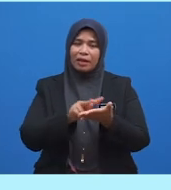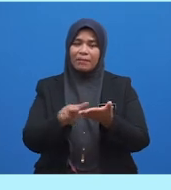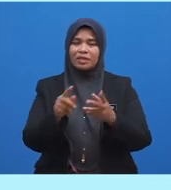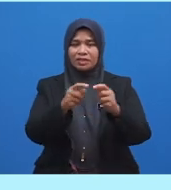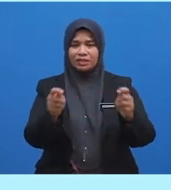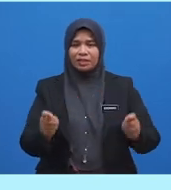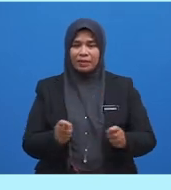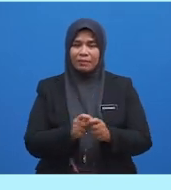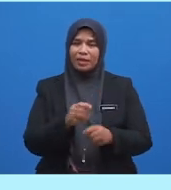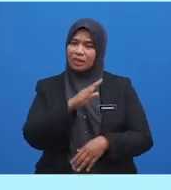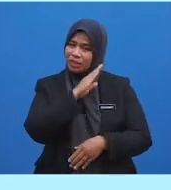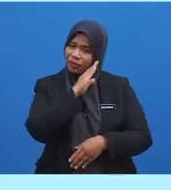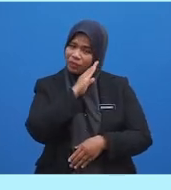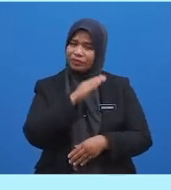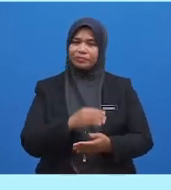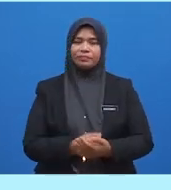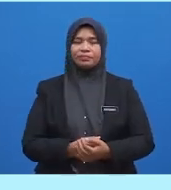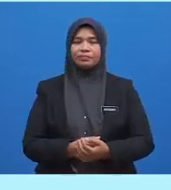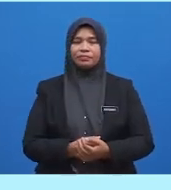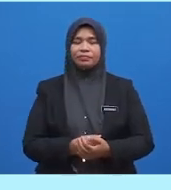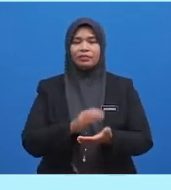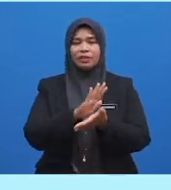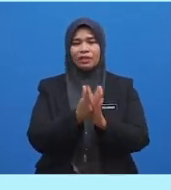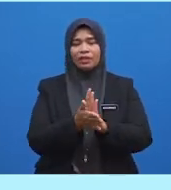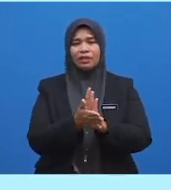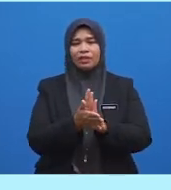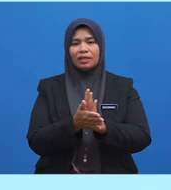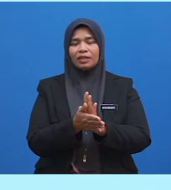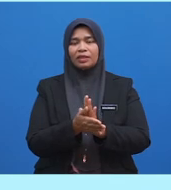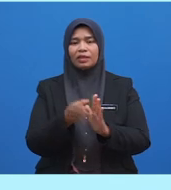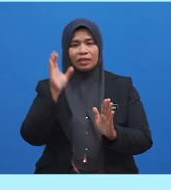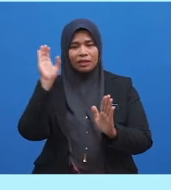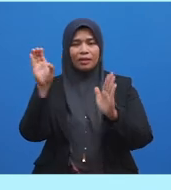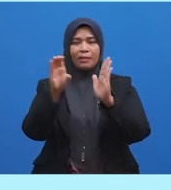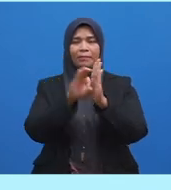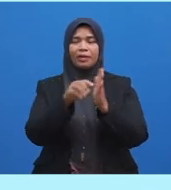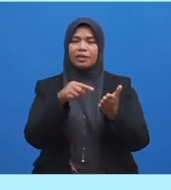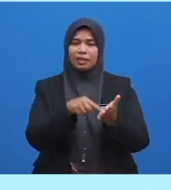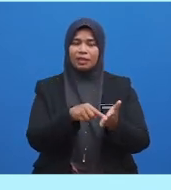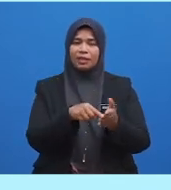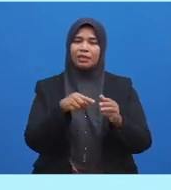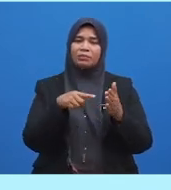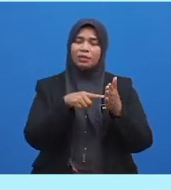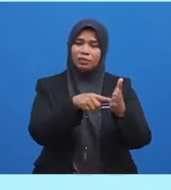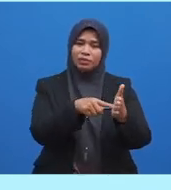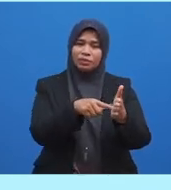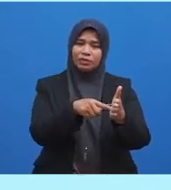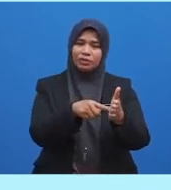tempat tidurnya jadi gambar ini menunjukkan